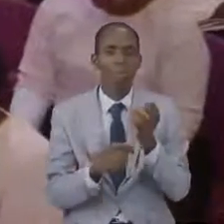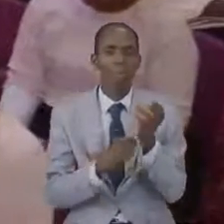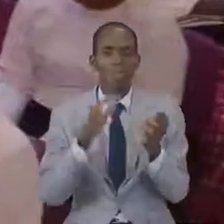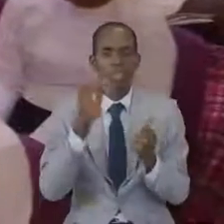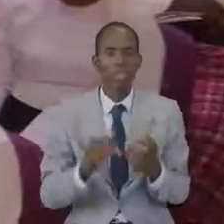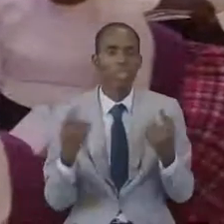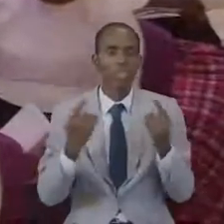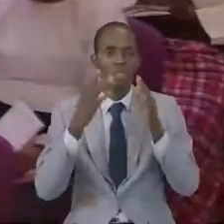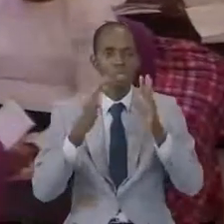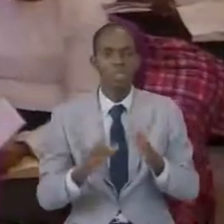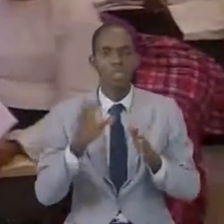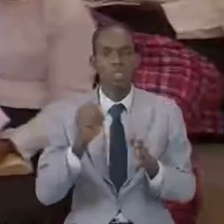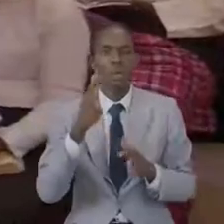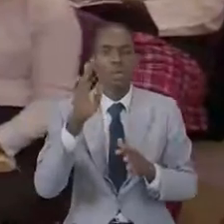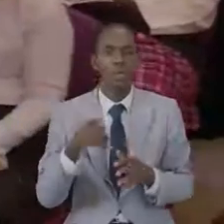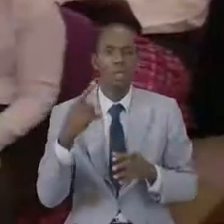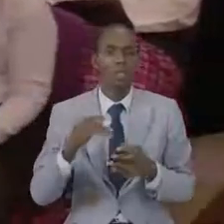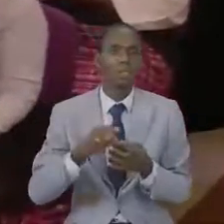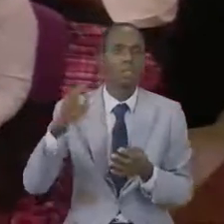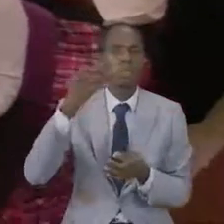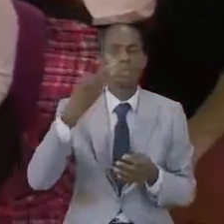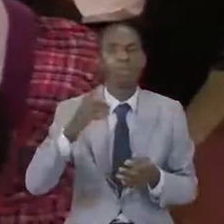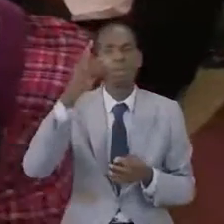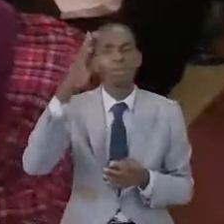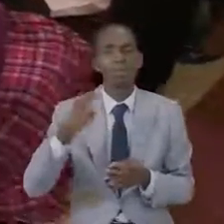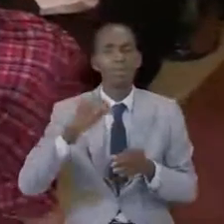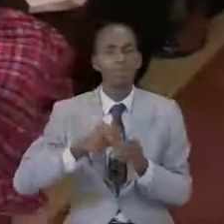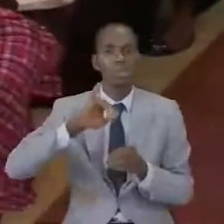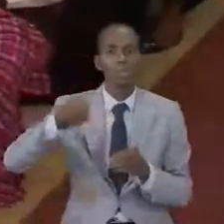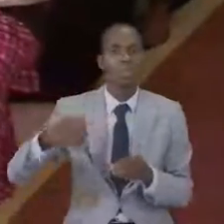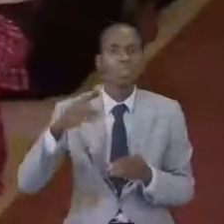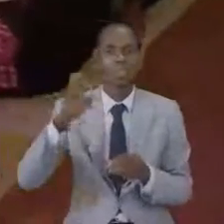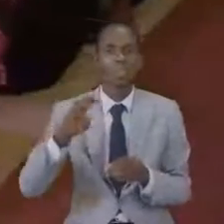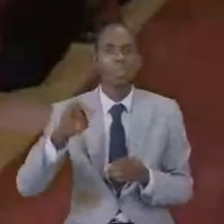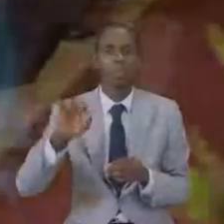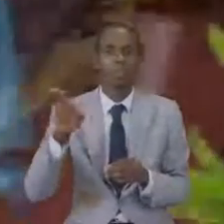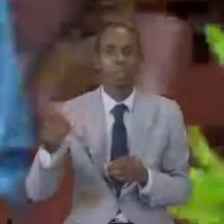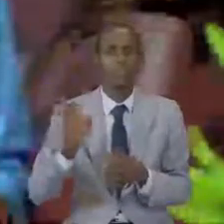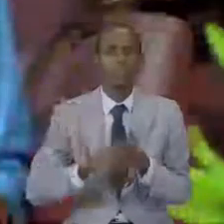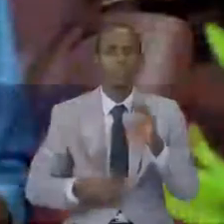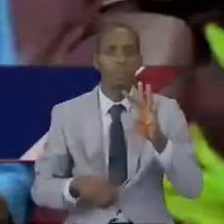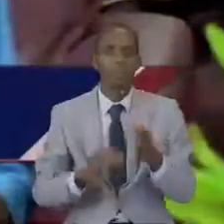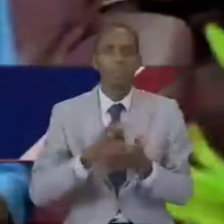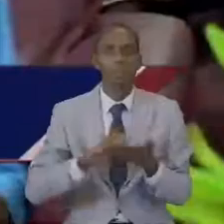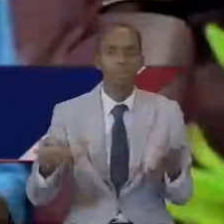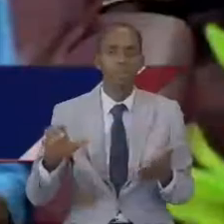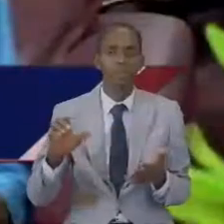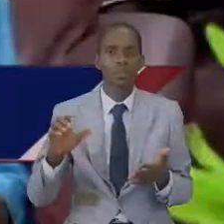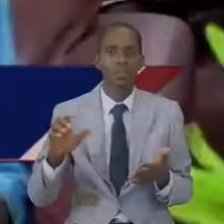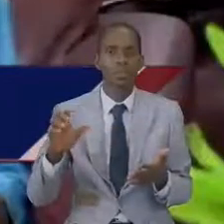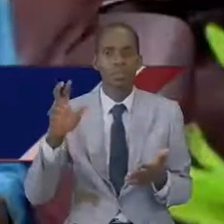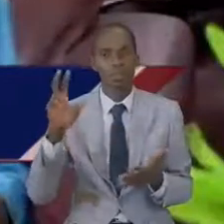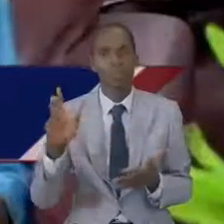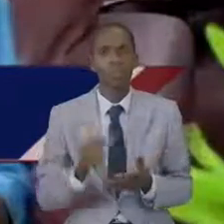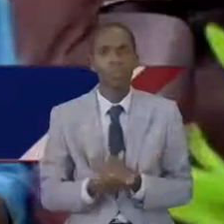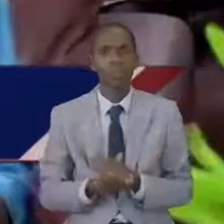pêcheurs charnels par l'Esprit de Dieu dans Jérémy chapitre 4 Jérémy chapitre 4